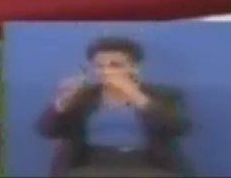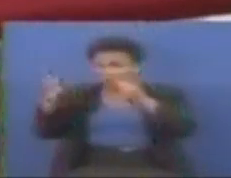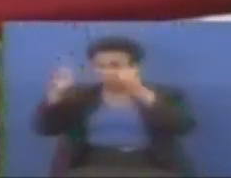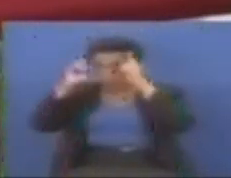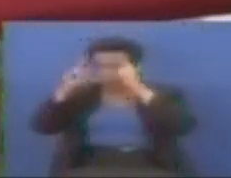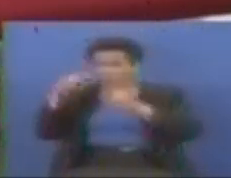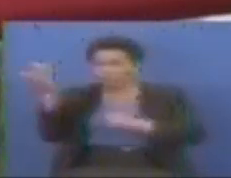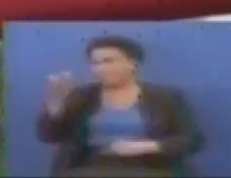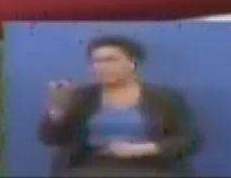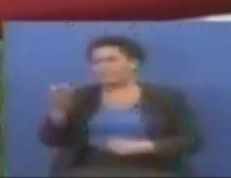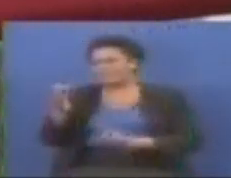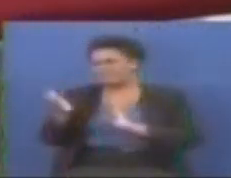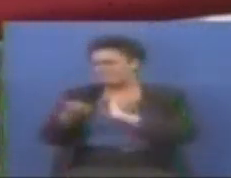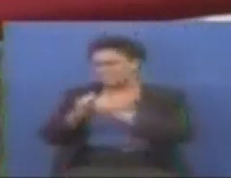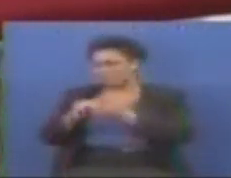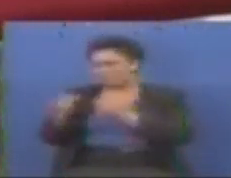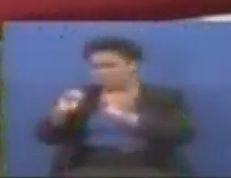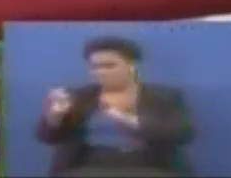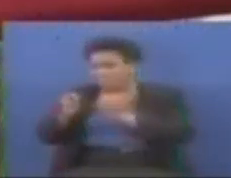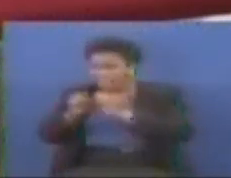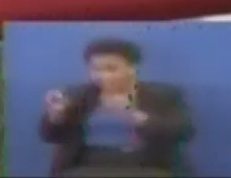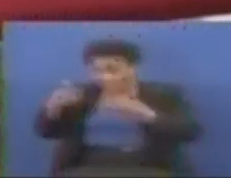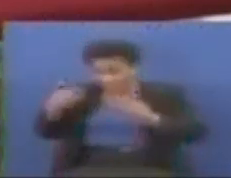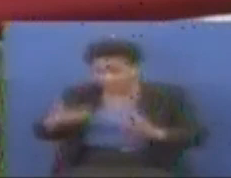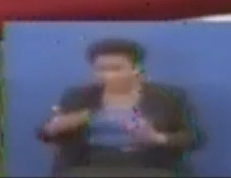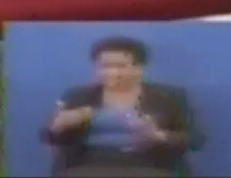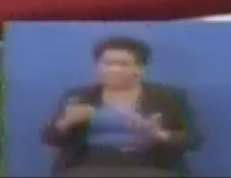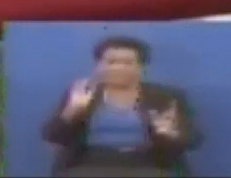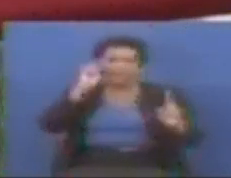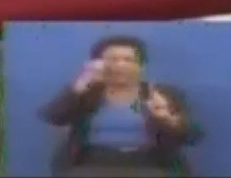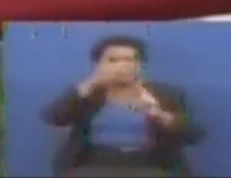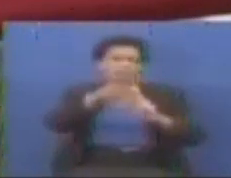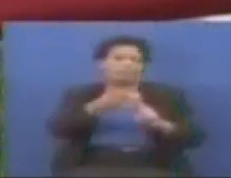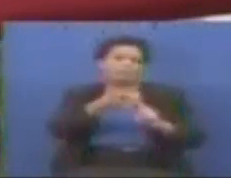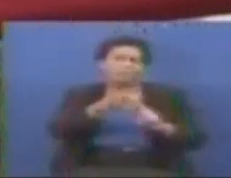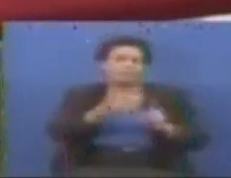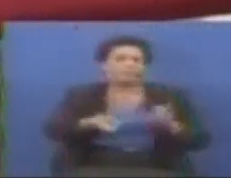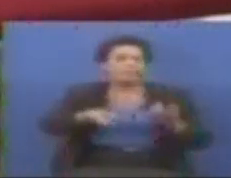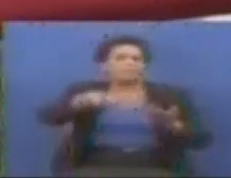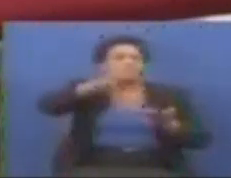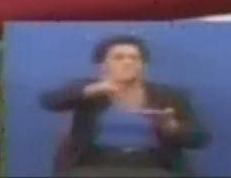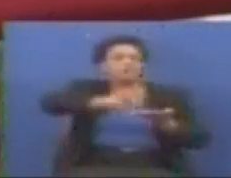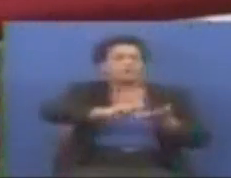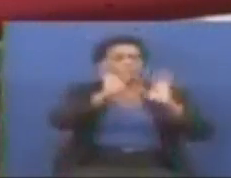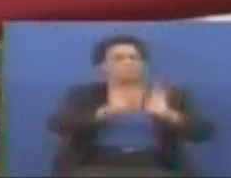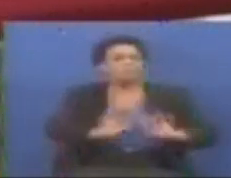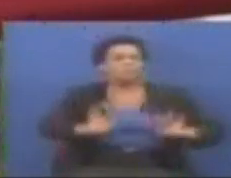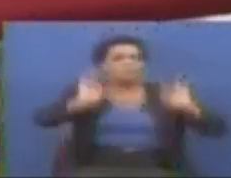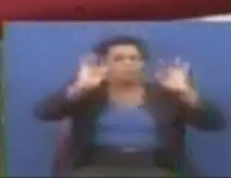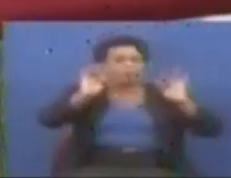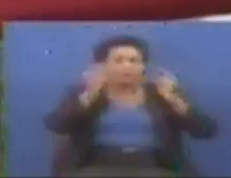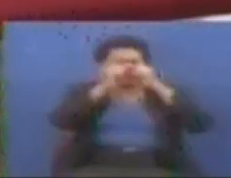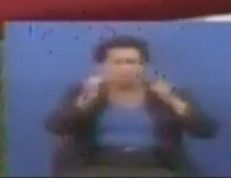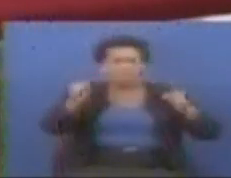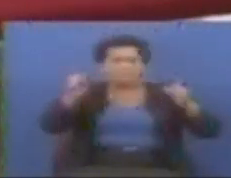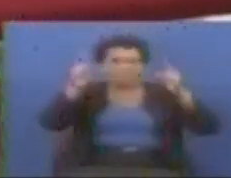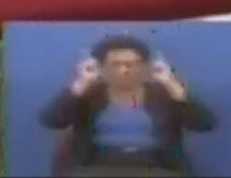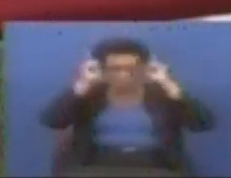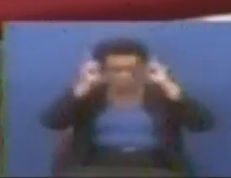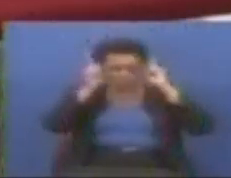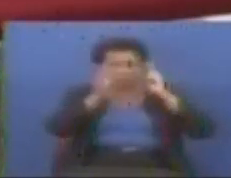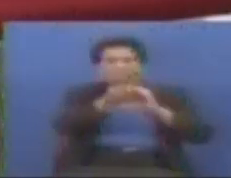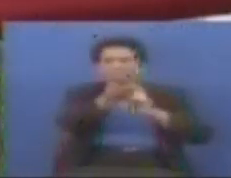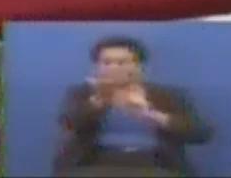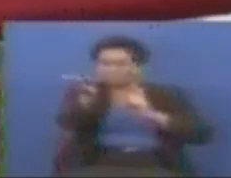tuna sera sasa hivi ya elimu bure ambayo imeleta maongezeko kubwa sana la wanafunzi wanaojiunga na